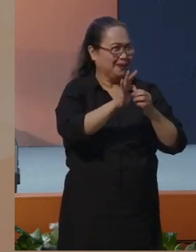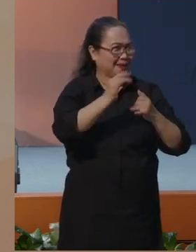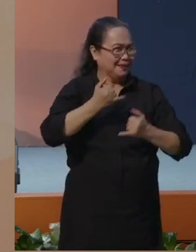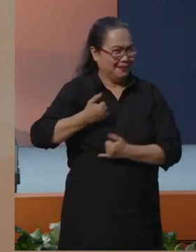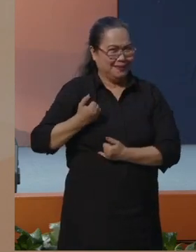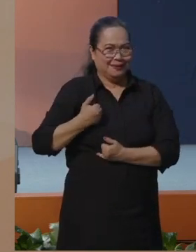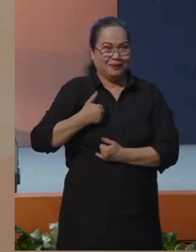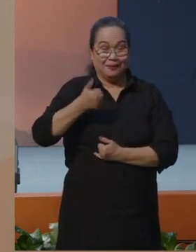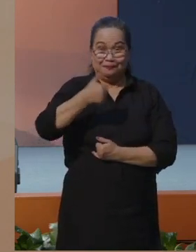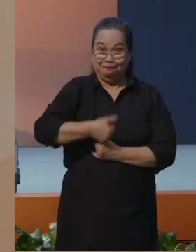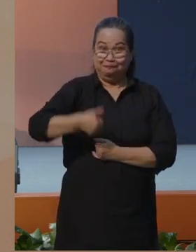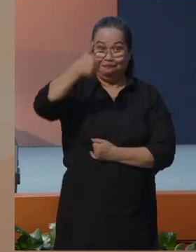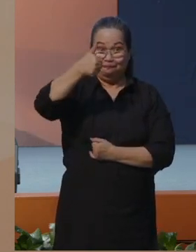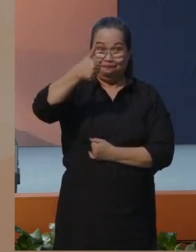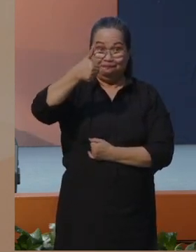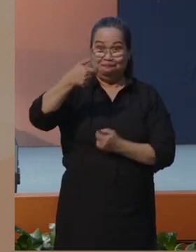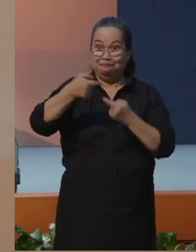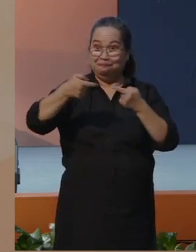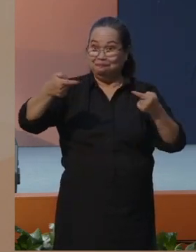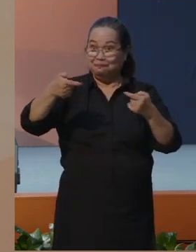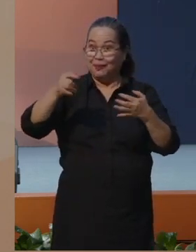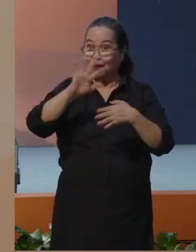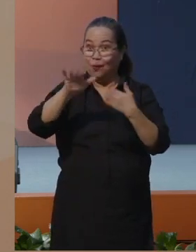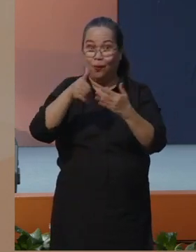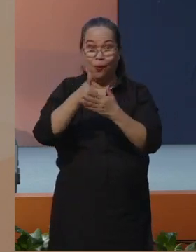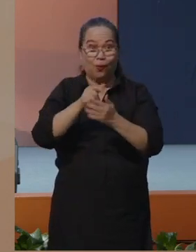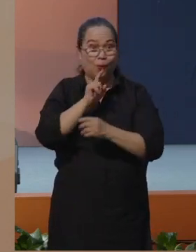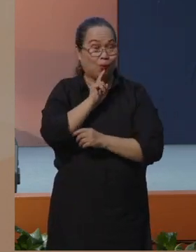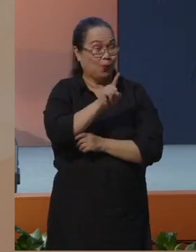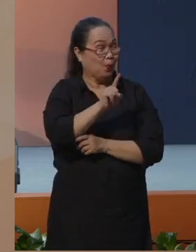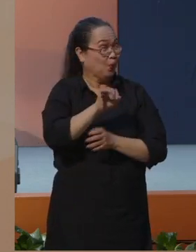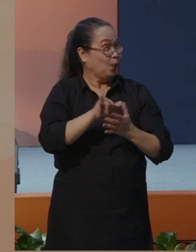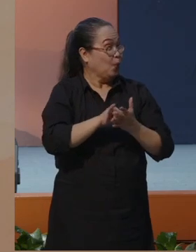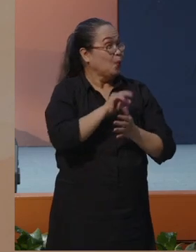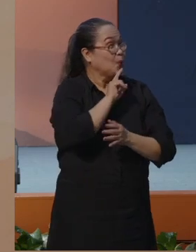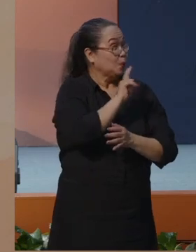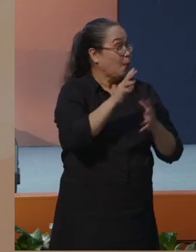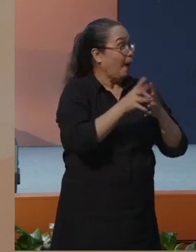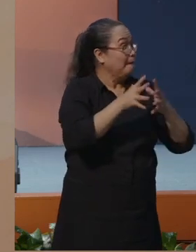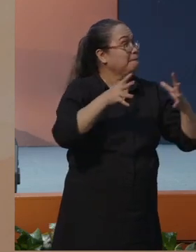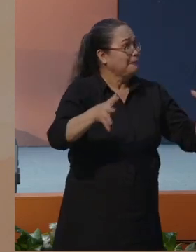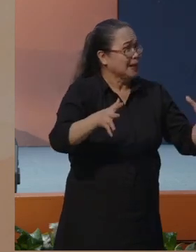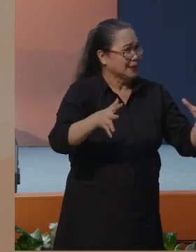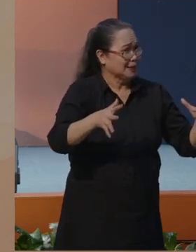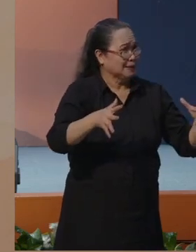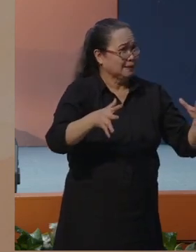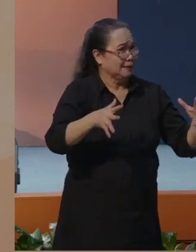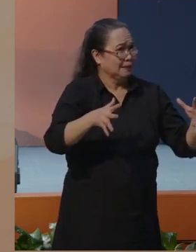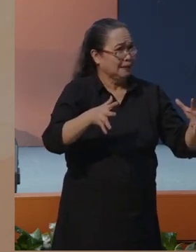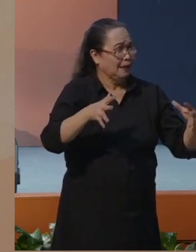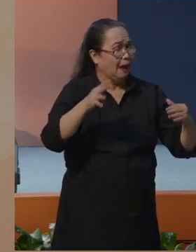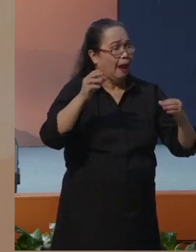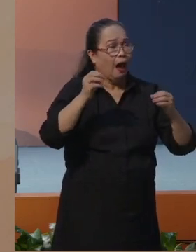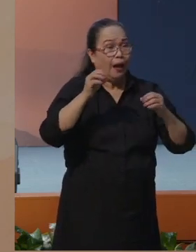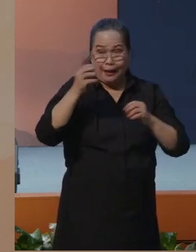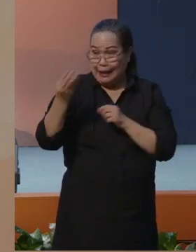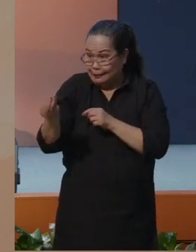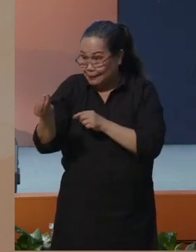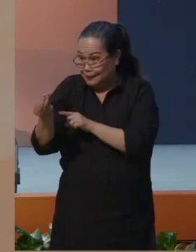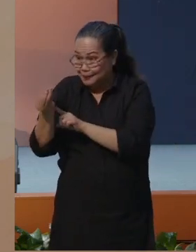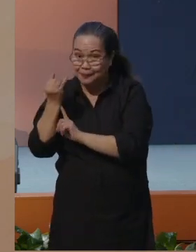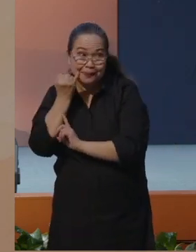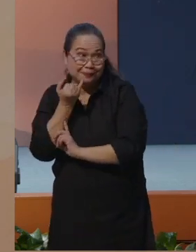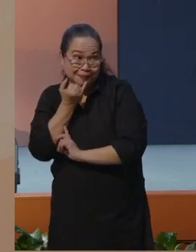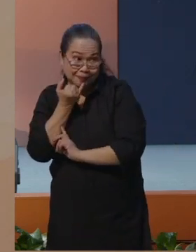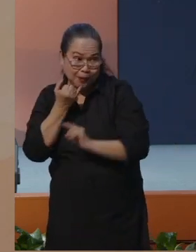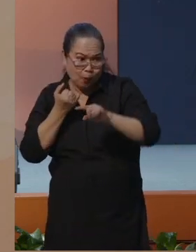pagtatagumpay laban sa mga bayan na ito, na higit na malaki kaysa sa kanila. No?